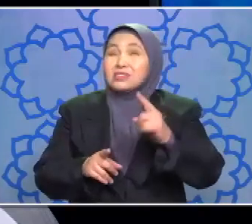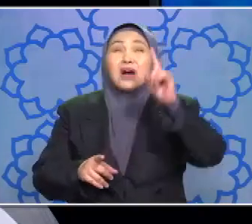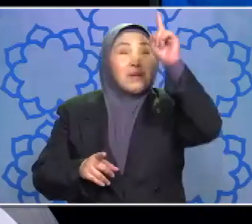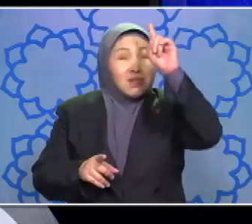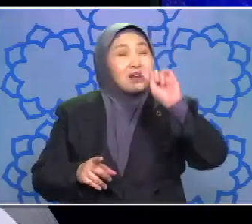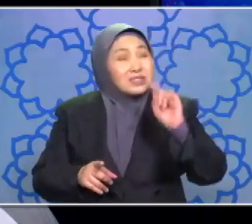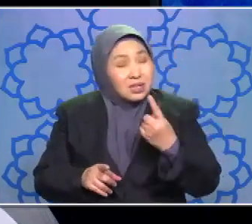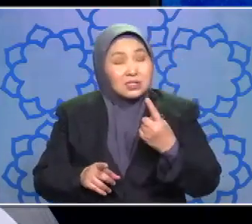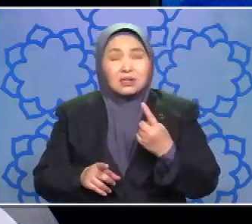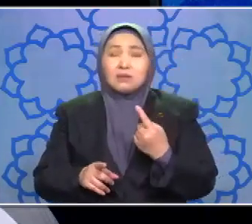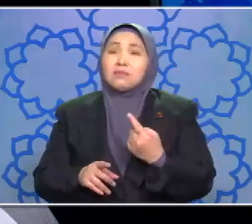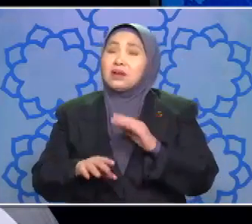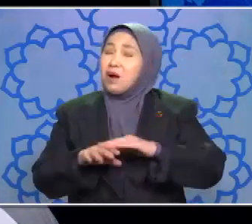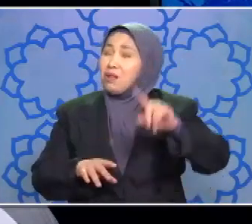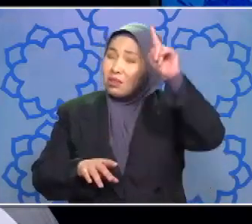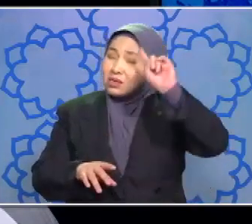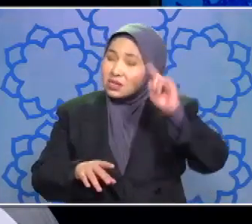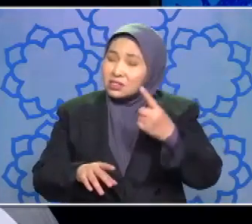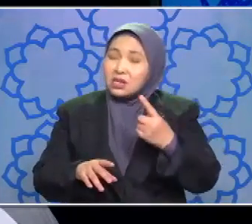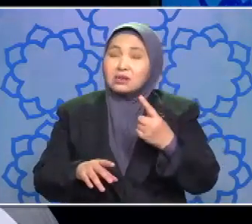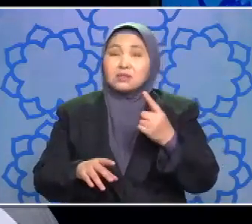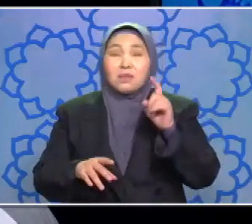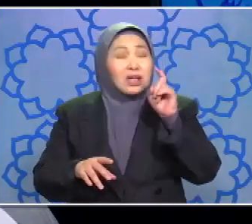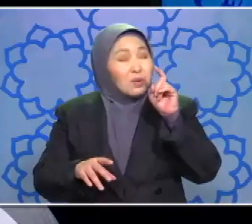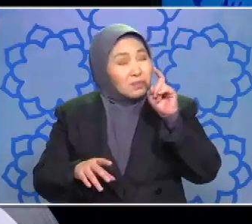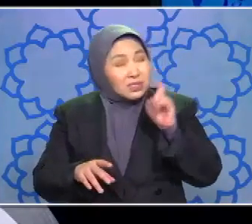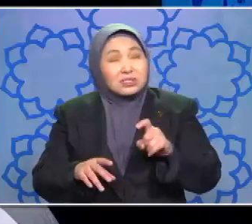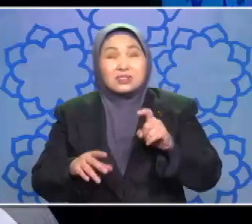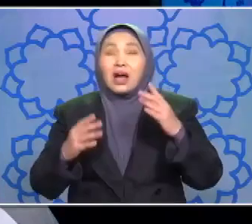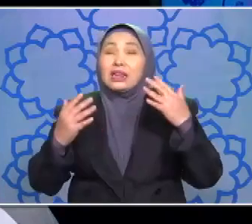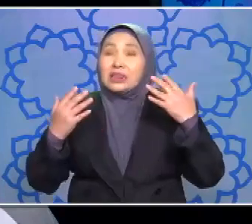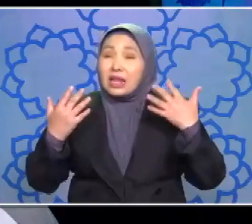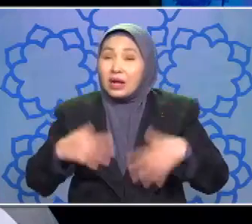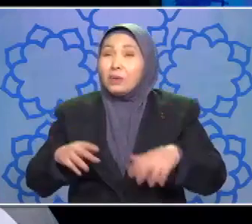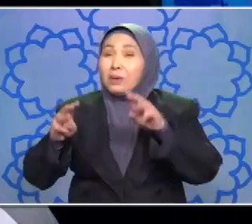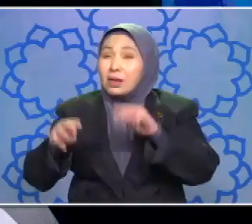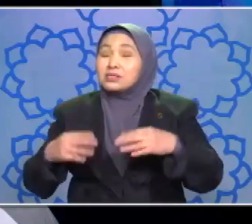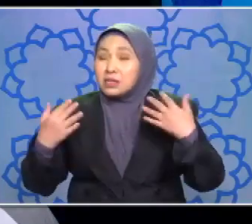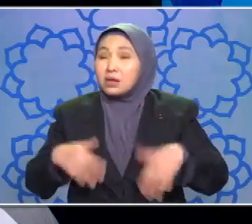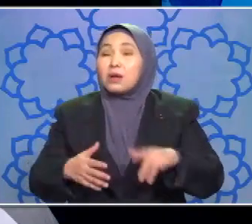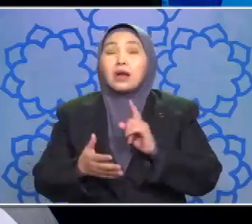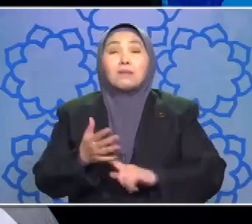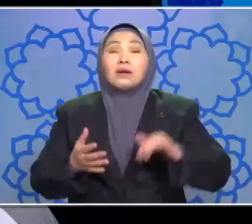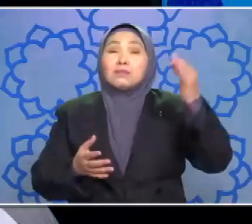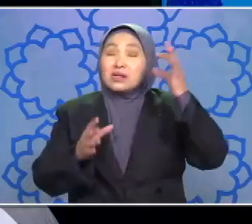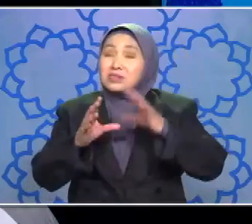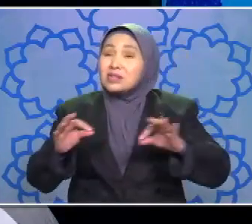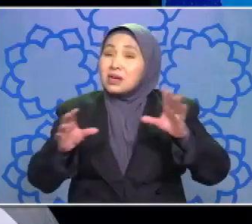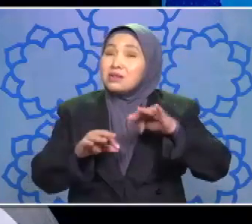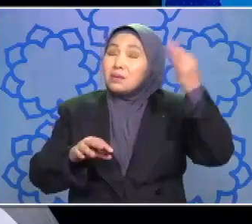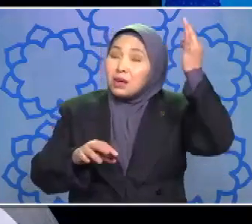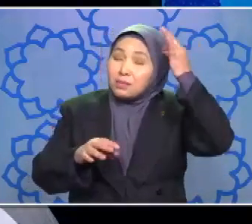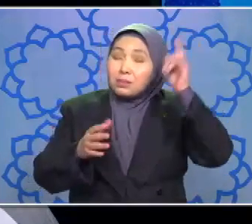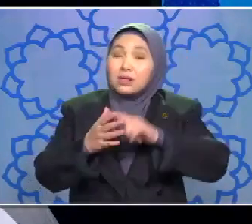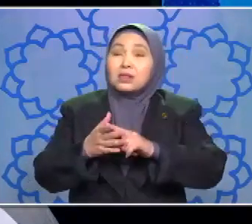kepada-Ku sahaja kamu sepatutnya takut, iaitu kepada Allah Subhanahu Wa Taala. Apa psikologi di sebalik perkara ini? Ia